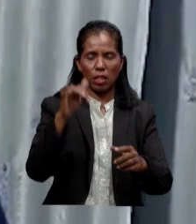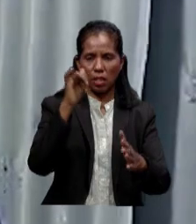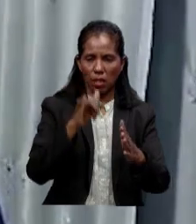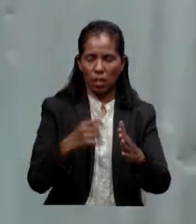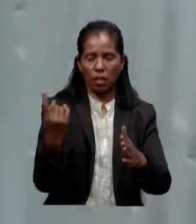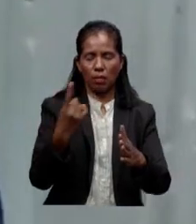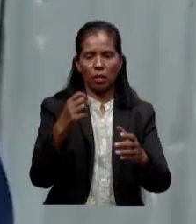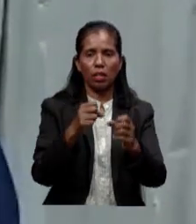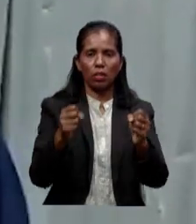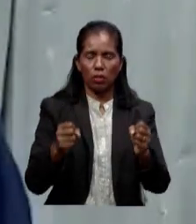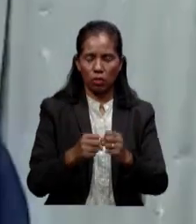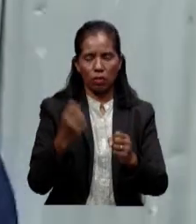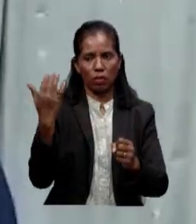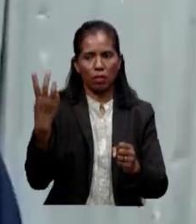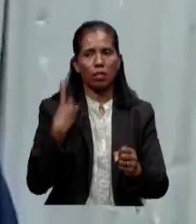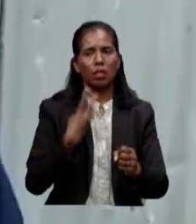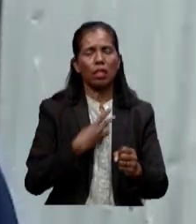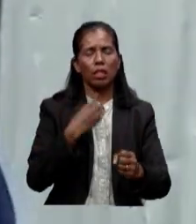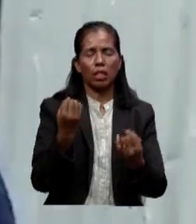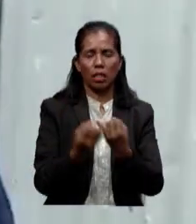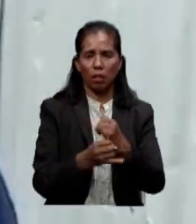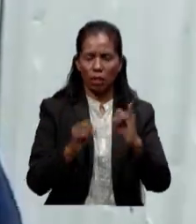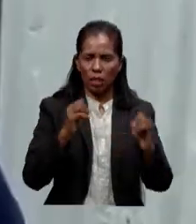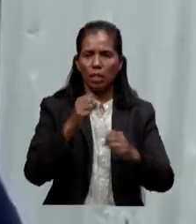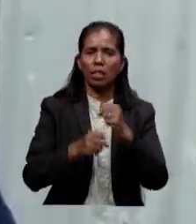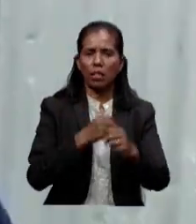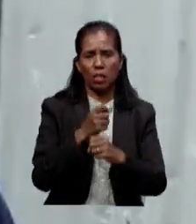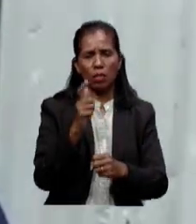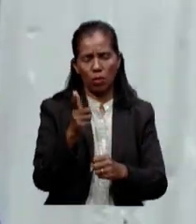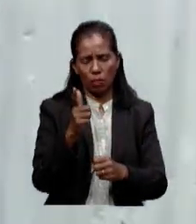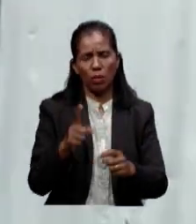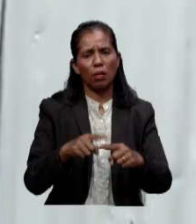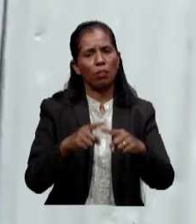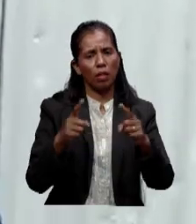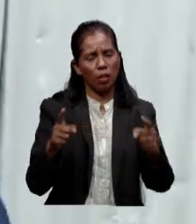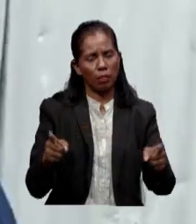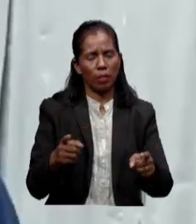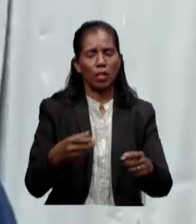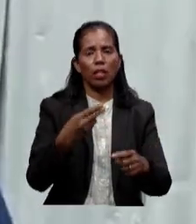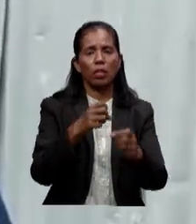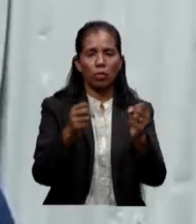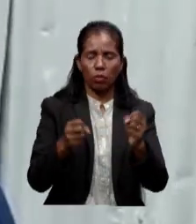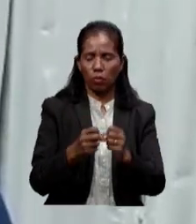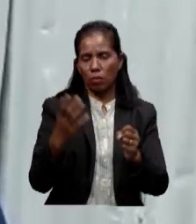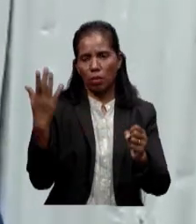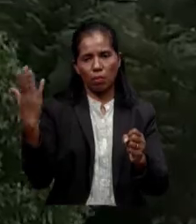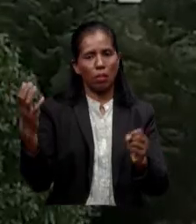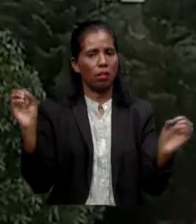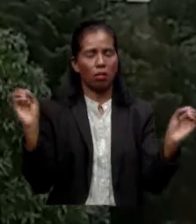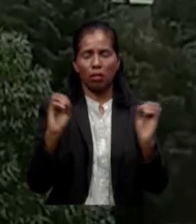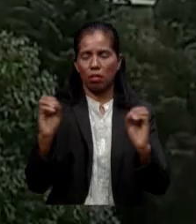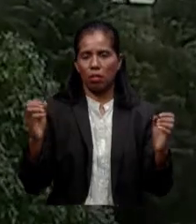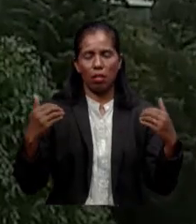iha suku idane. Ita ukunan tinan ruanu resinona. Mas suku Fatubosa aldaya hitu, mas aldaya hat mak sidak